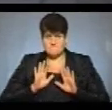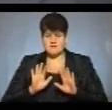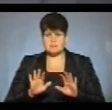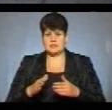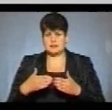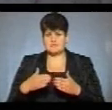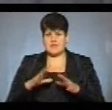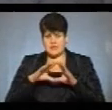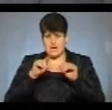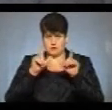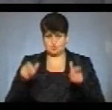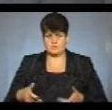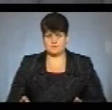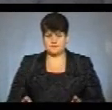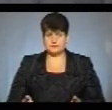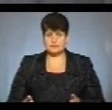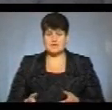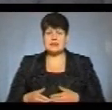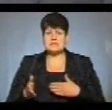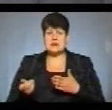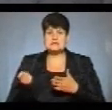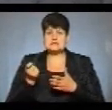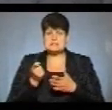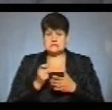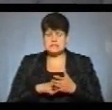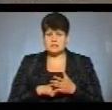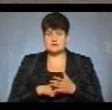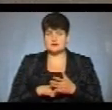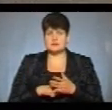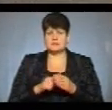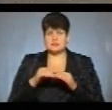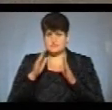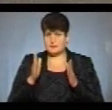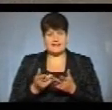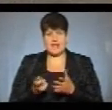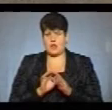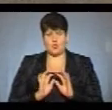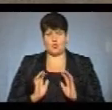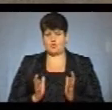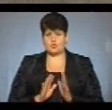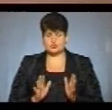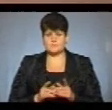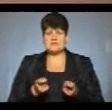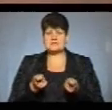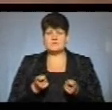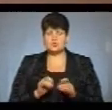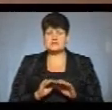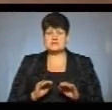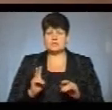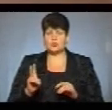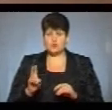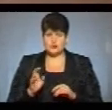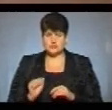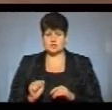із удвірками. А закриті трансформаторні підстанції не огорожують. Завідувачка дитячого садочка, який знаходиться поблизу